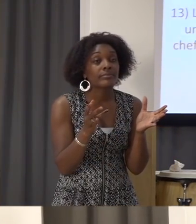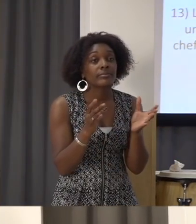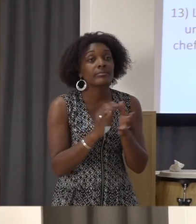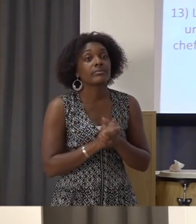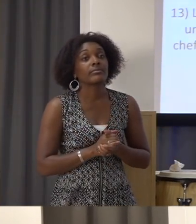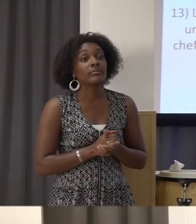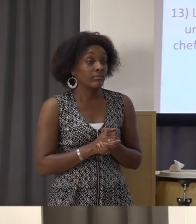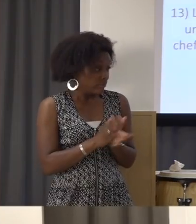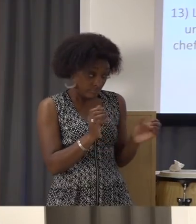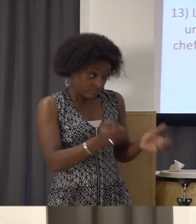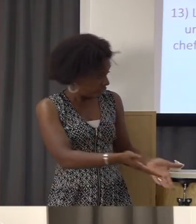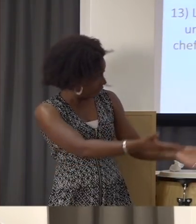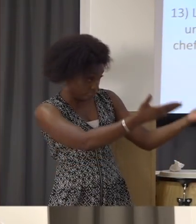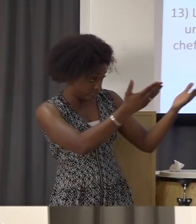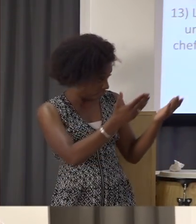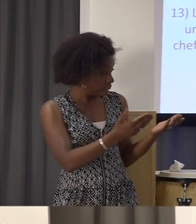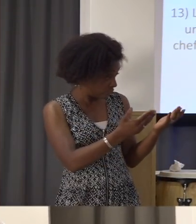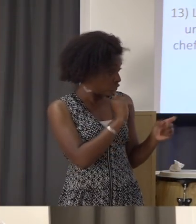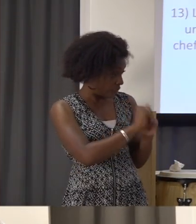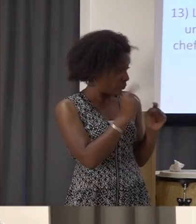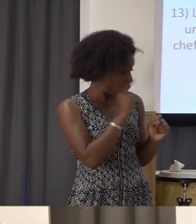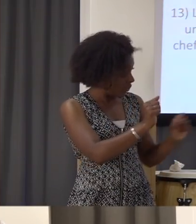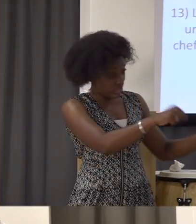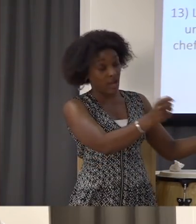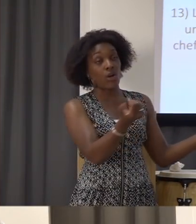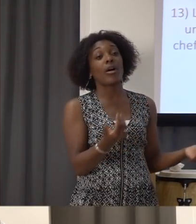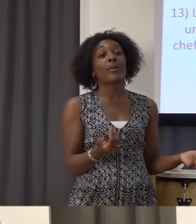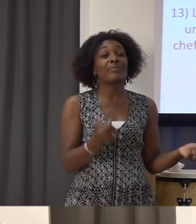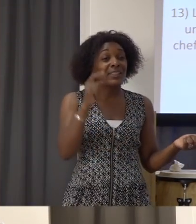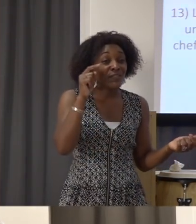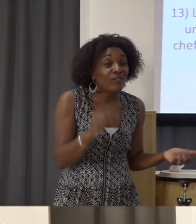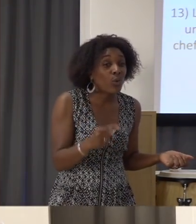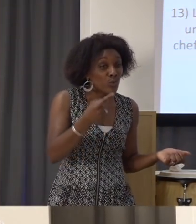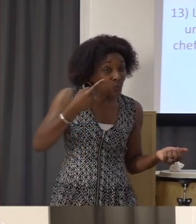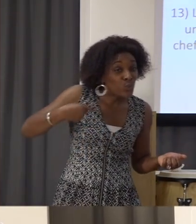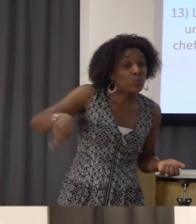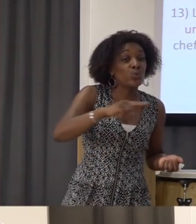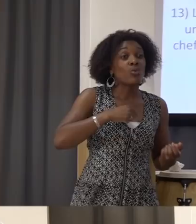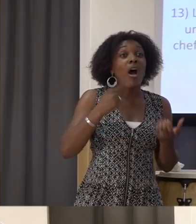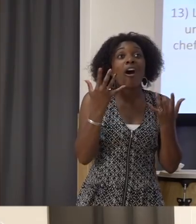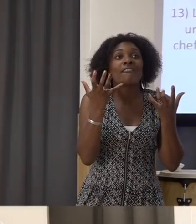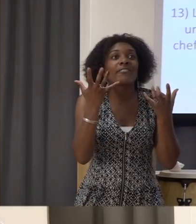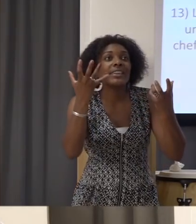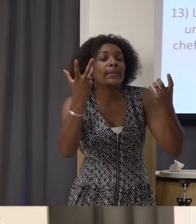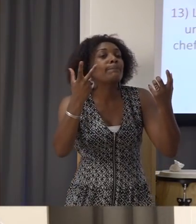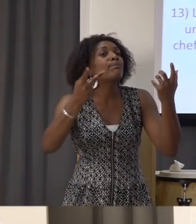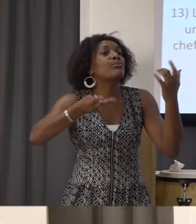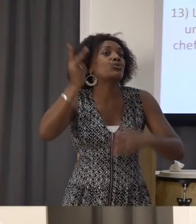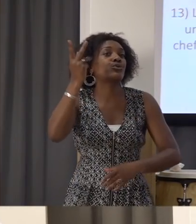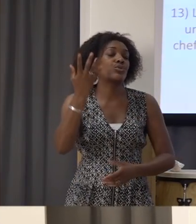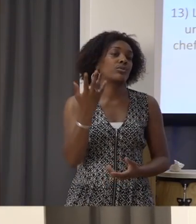Qu'il en soit ainsi pour toi. Nous devons avoir des ambitions.